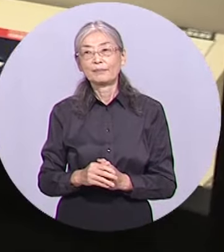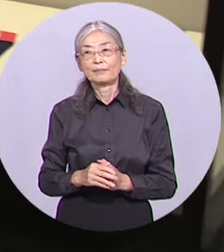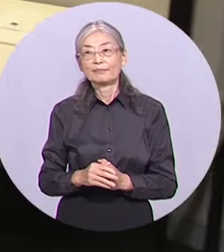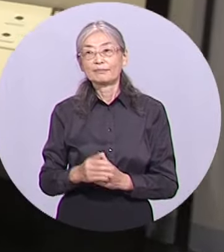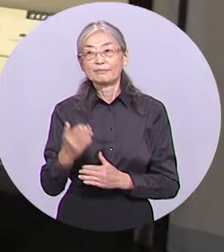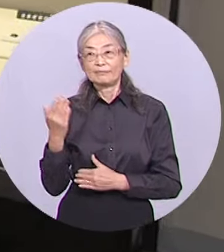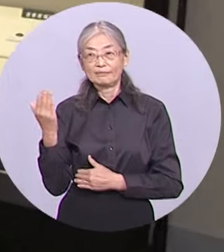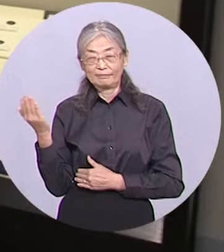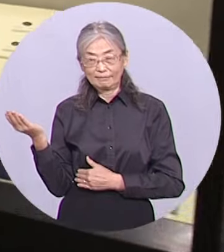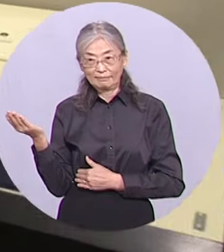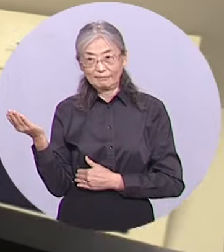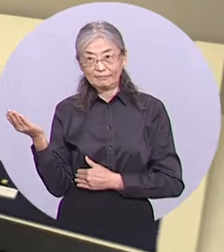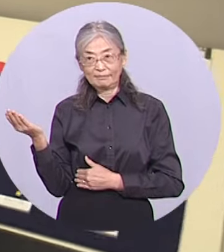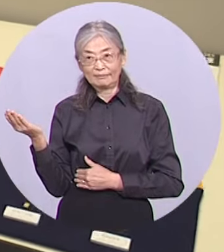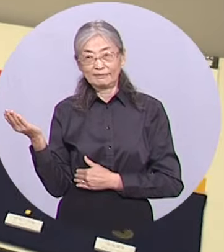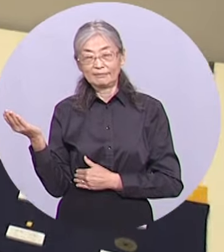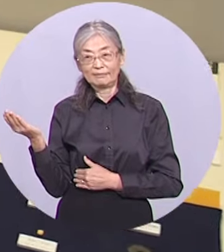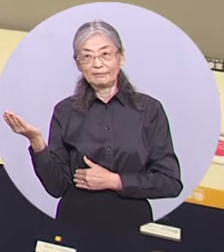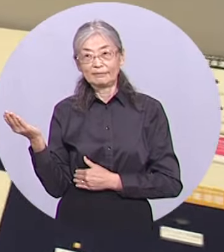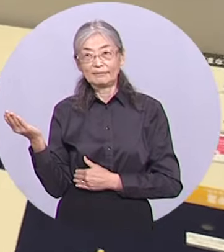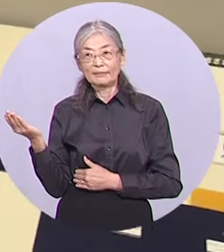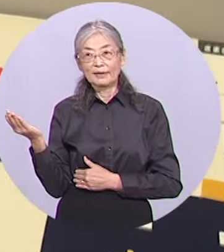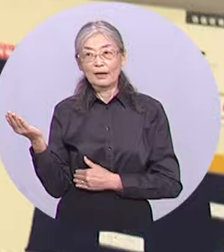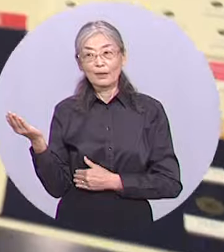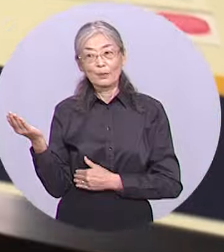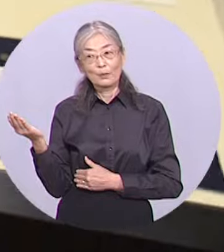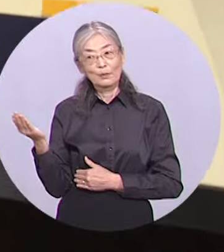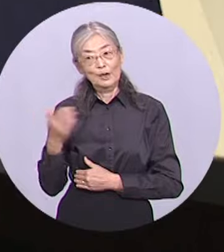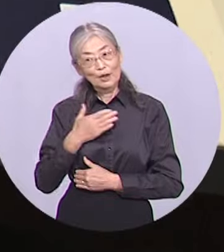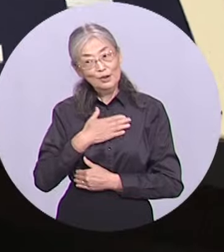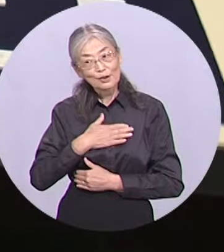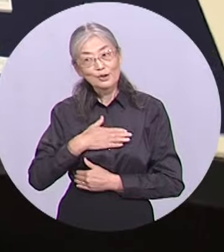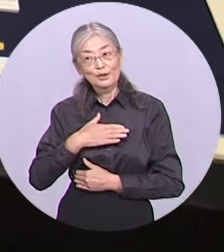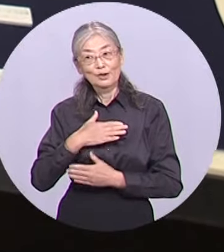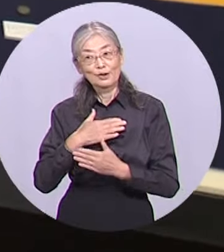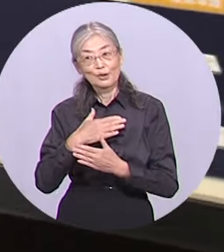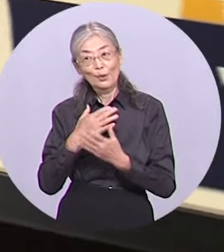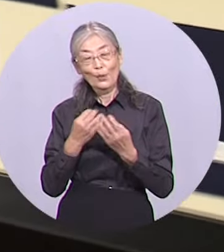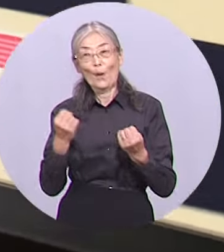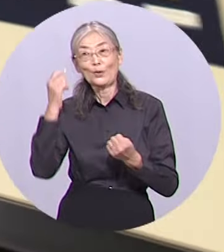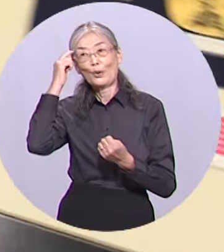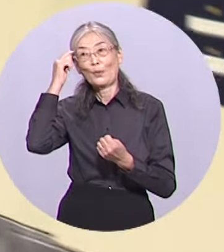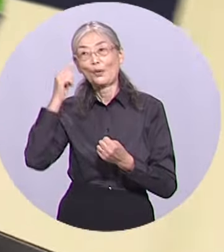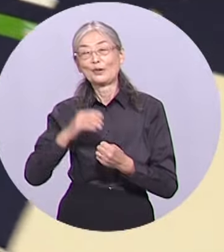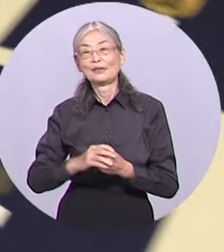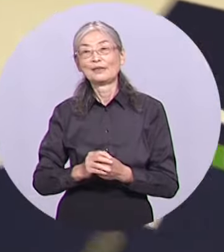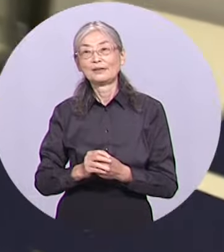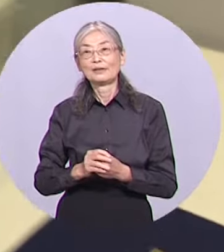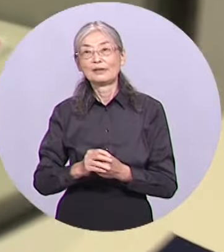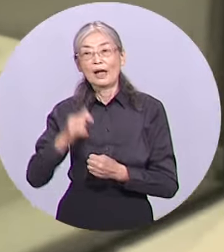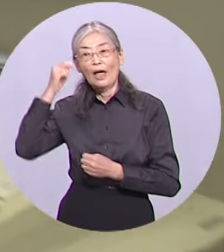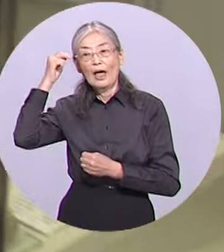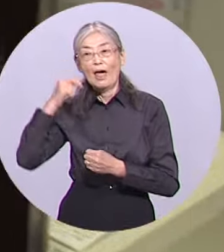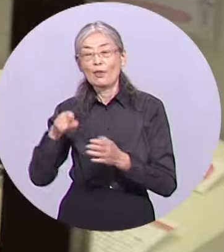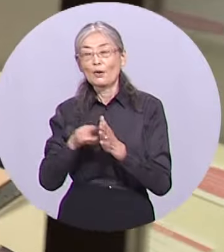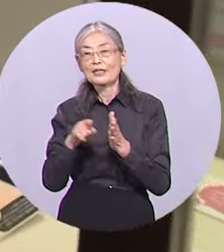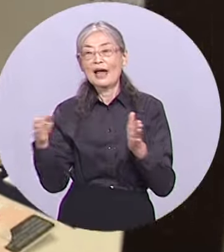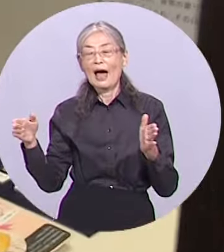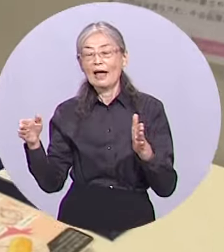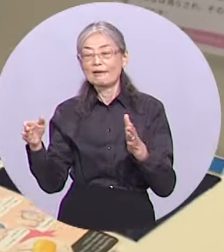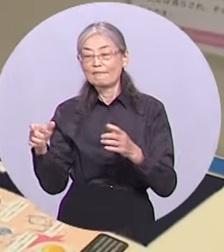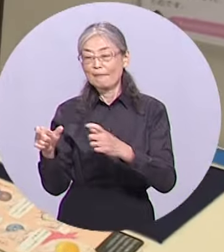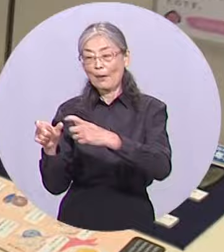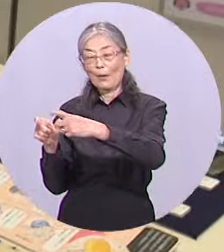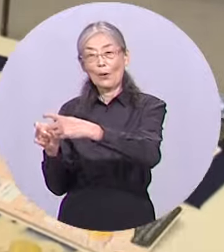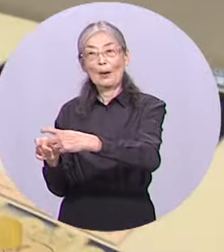こちらのコーナーの資料は見たことがある方も多いのではないでしょうか。江戸時代の大判小判